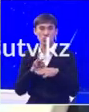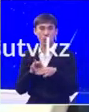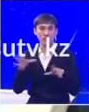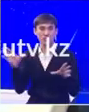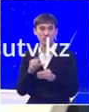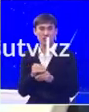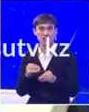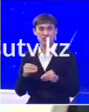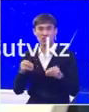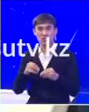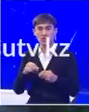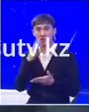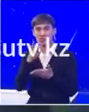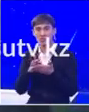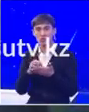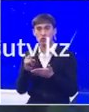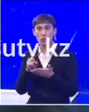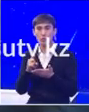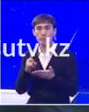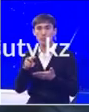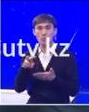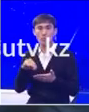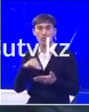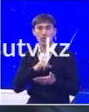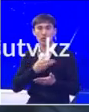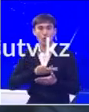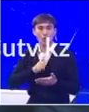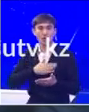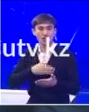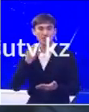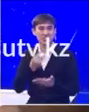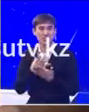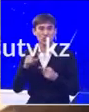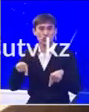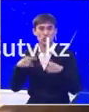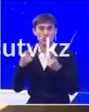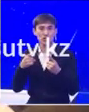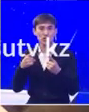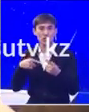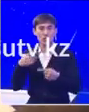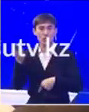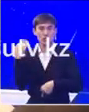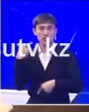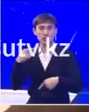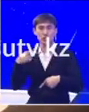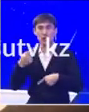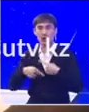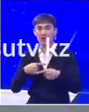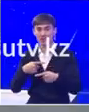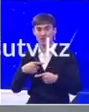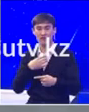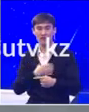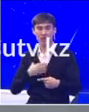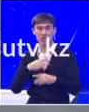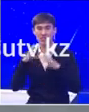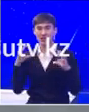повсеместно. Собравшиеся отметили, материальные и духовные ценности, созданные предыдущими поколениями, несут в себе важность